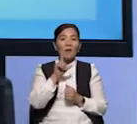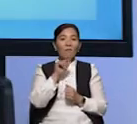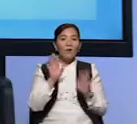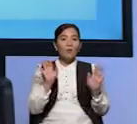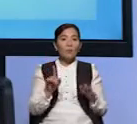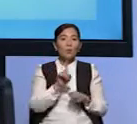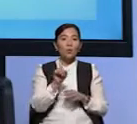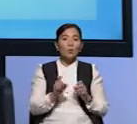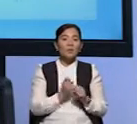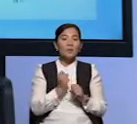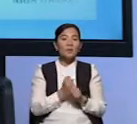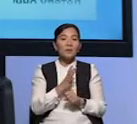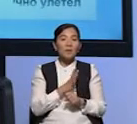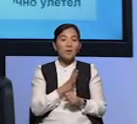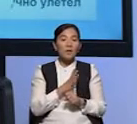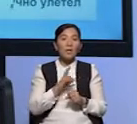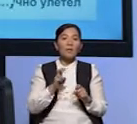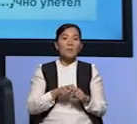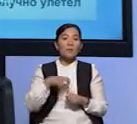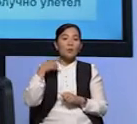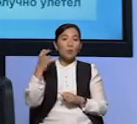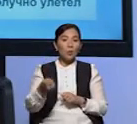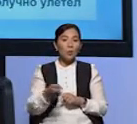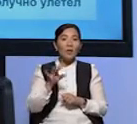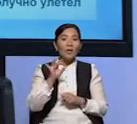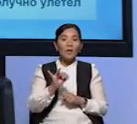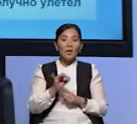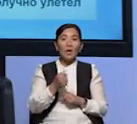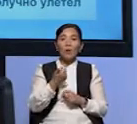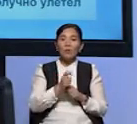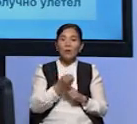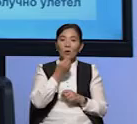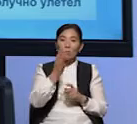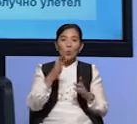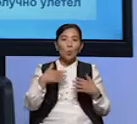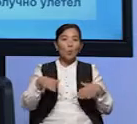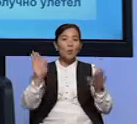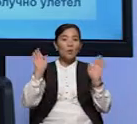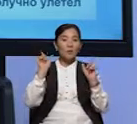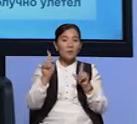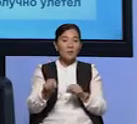Воробей у нас что сделал? Вспорхнул и благополучно